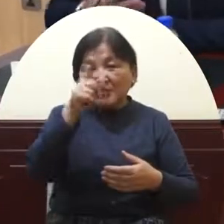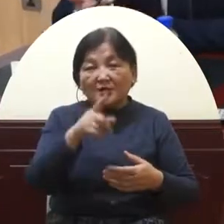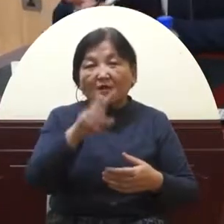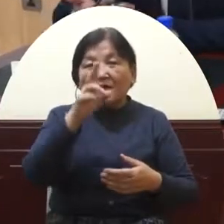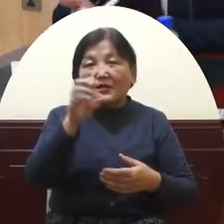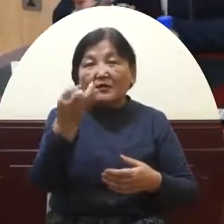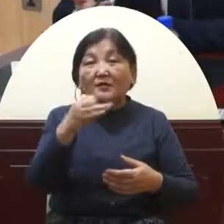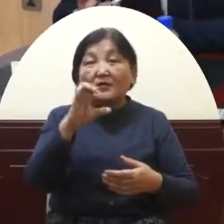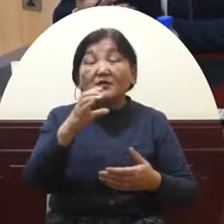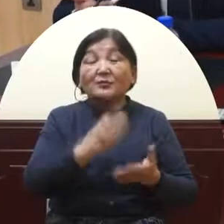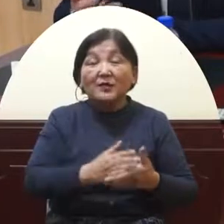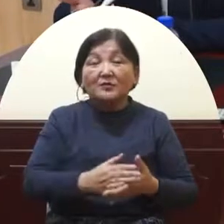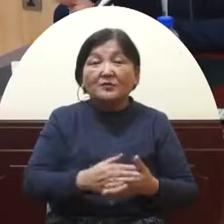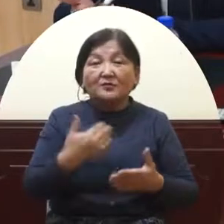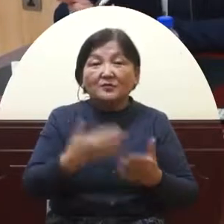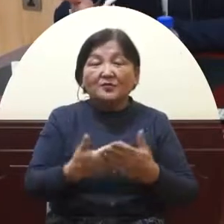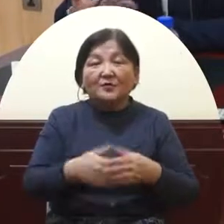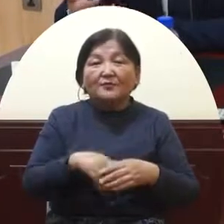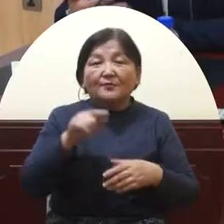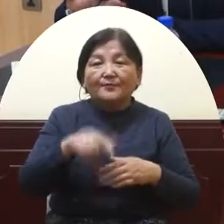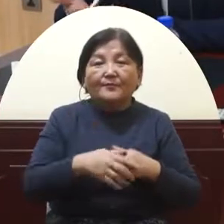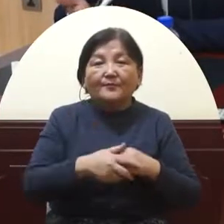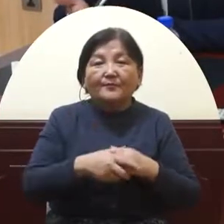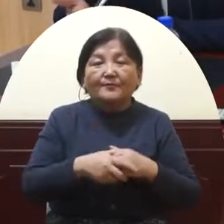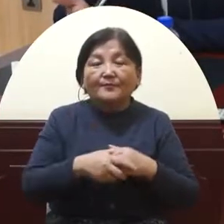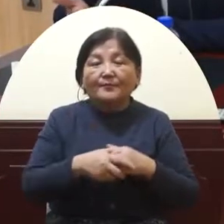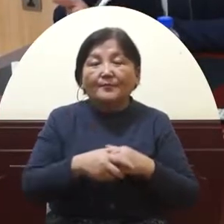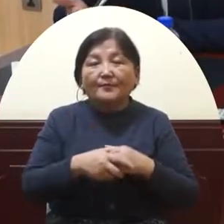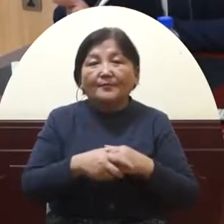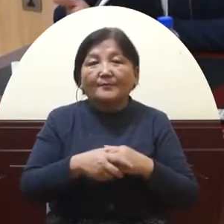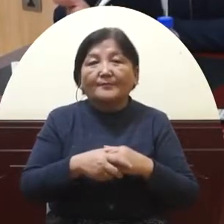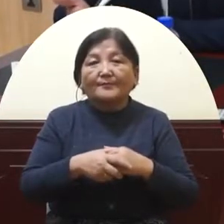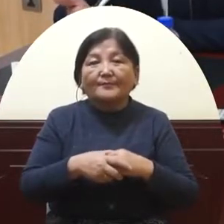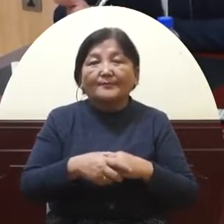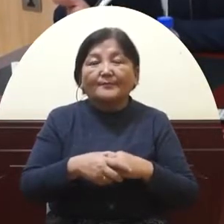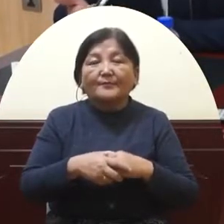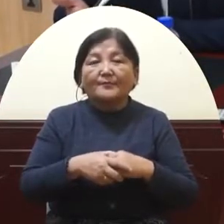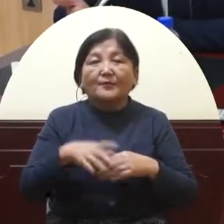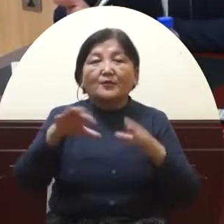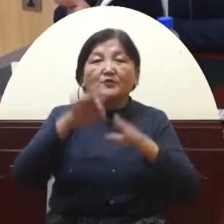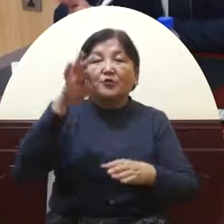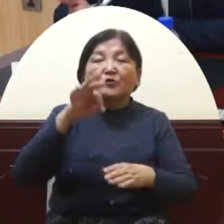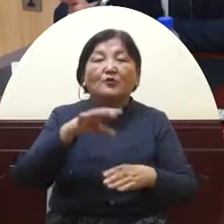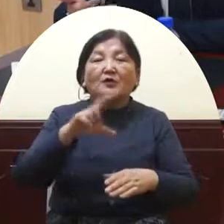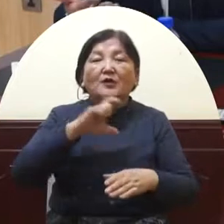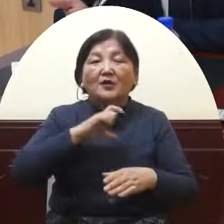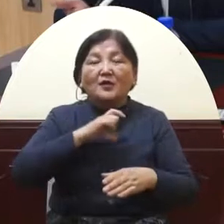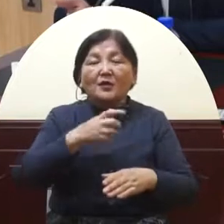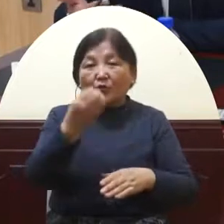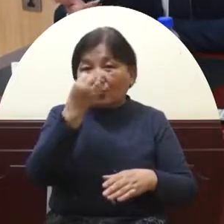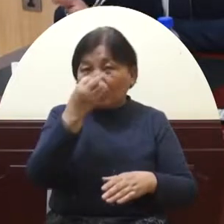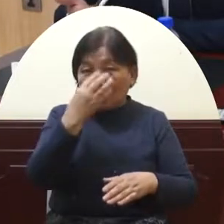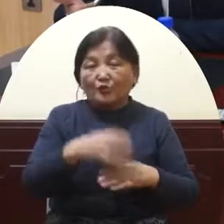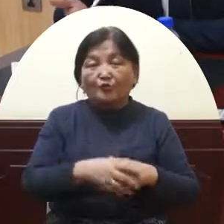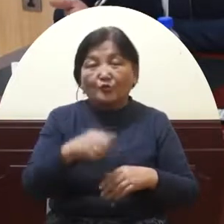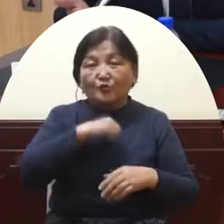энэ universal suffrage-а нэгж байгаа ийм л кейс шүү дээ, тий. Өөрөлдөж сонгох эрхээ өөрсдийнхөө